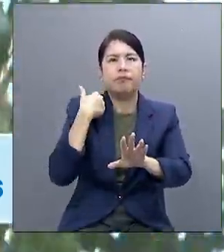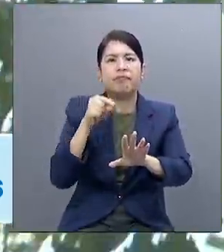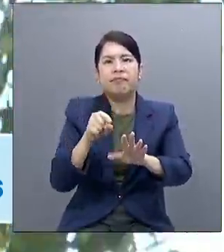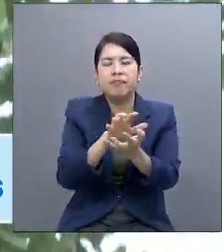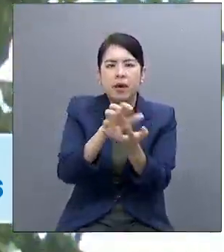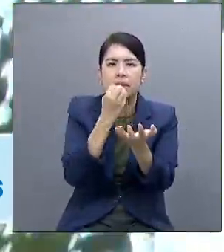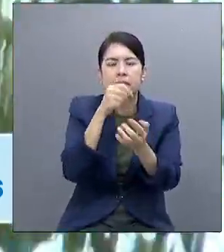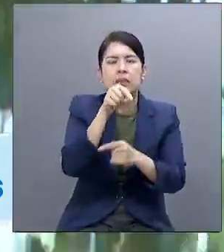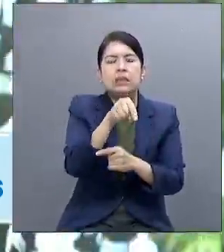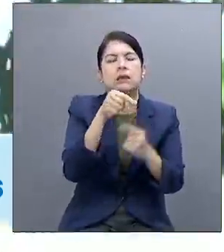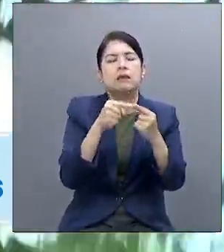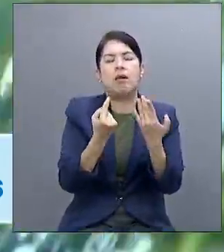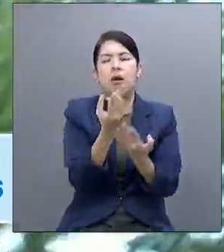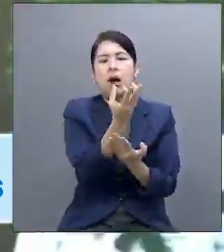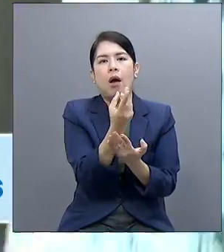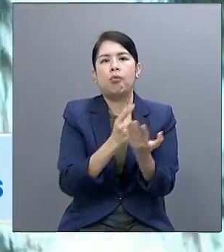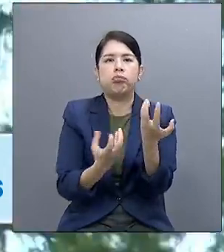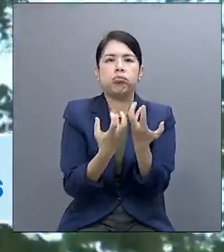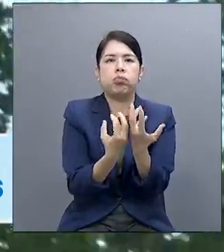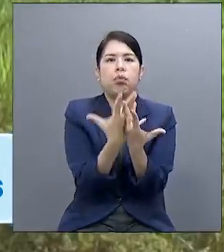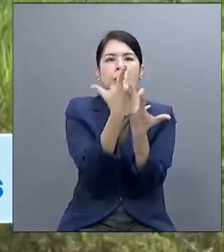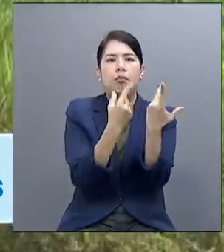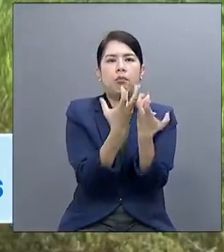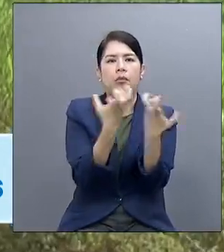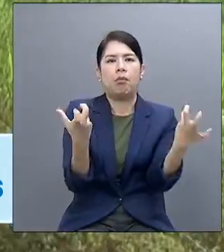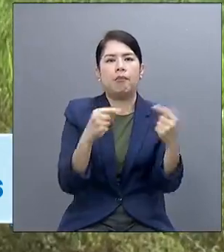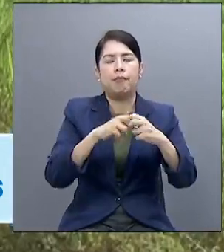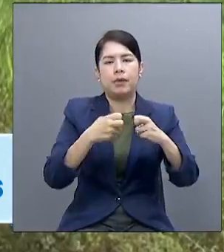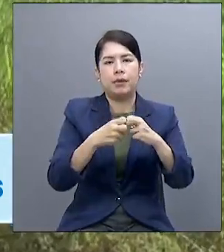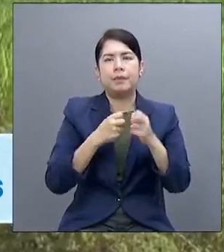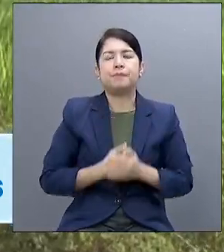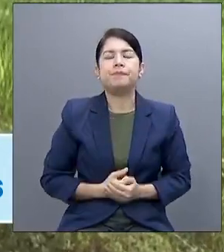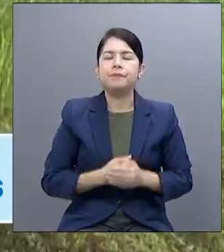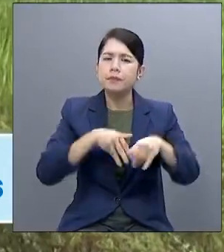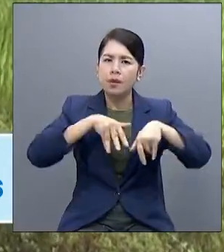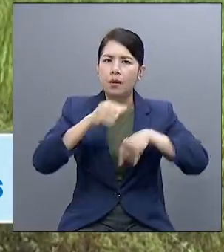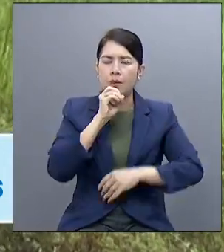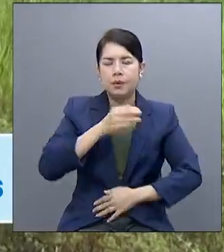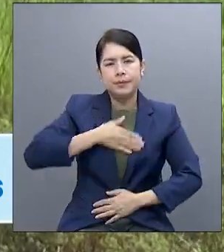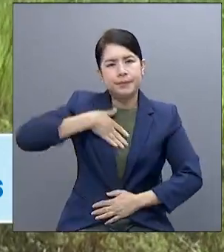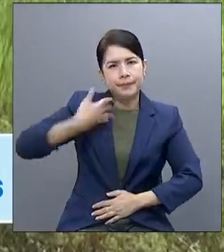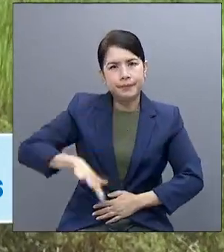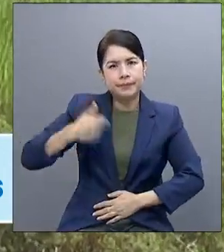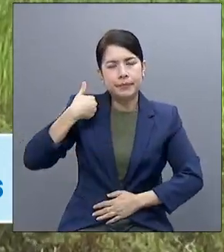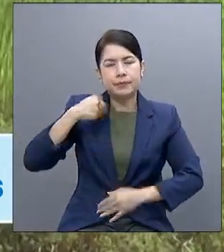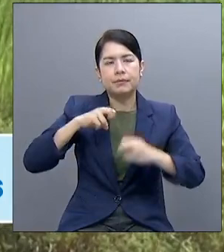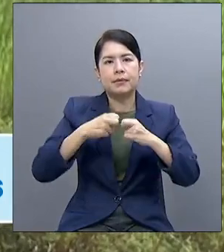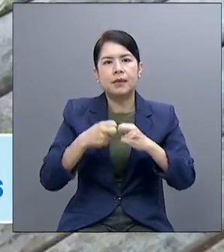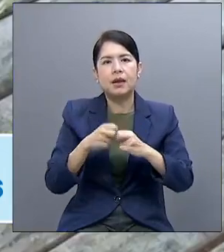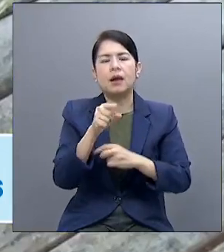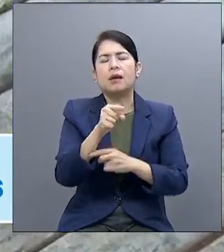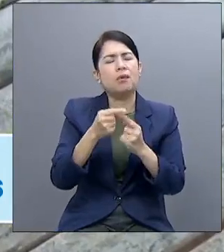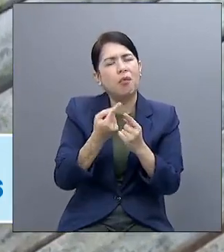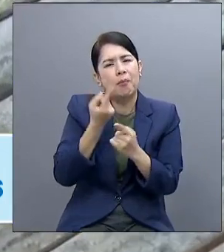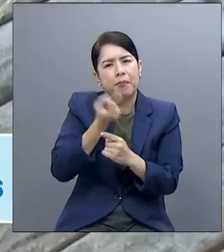ยกินรวงข้าวจนได้รับความเสียหายชาวบ้านยังบอกด้วยนะคะว่าประสบปัญหาลิงกัดรวงข้าวเป็นประจำทุกปี